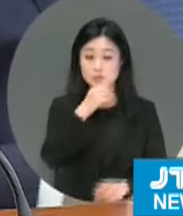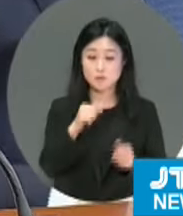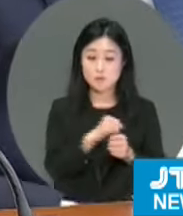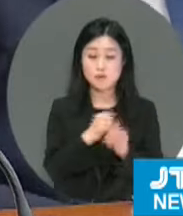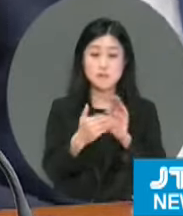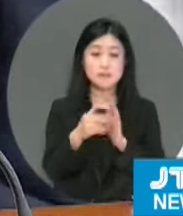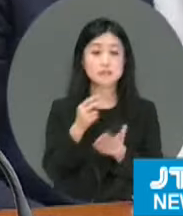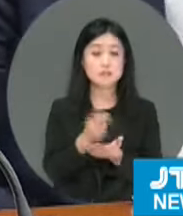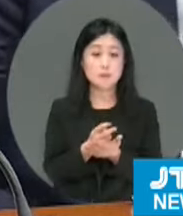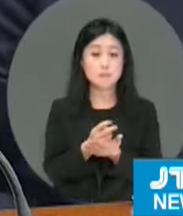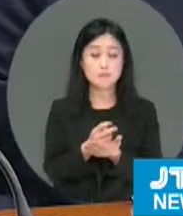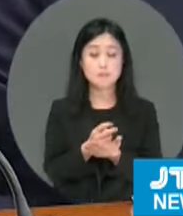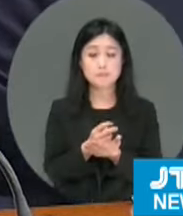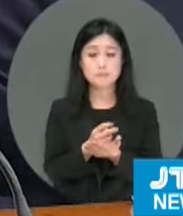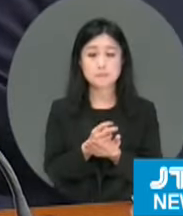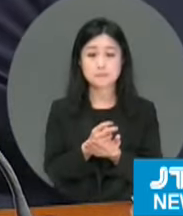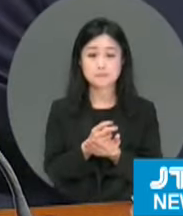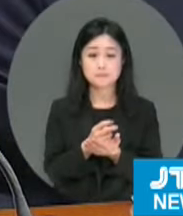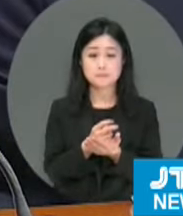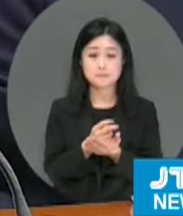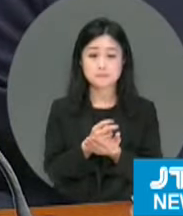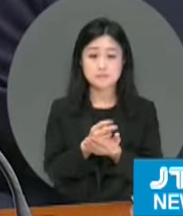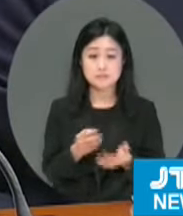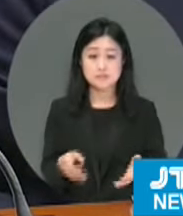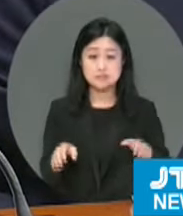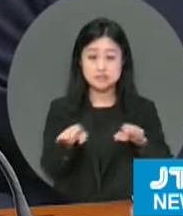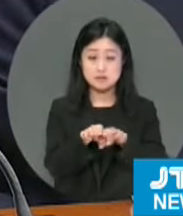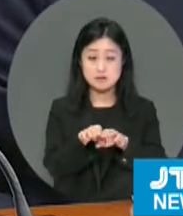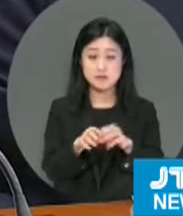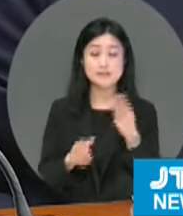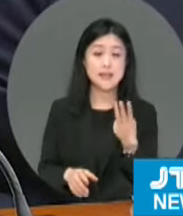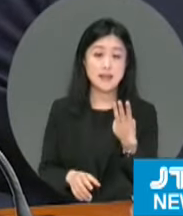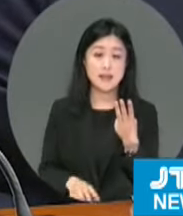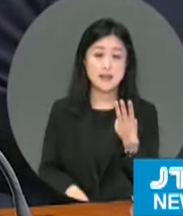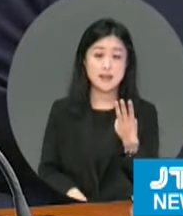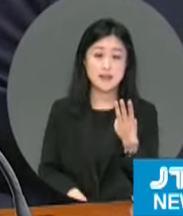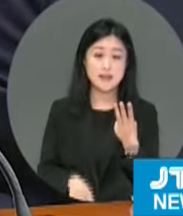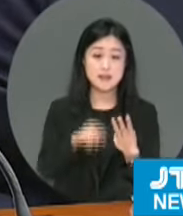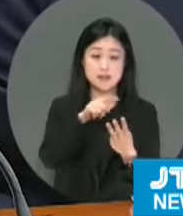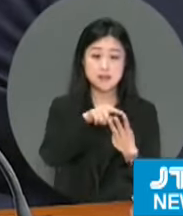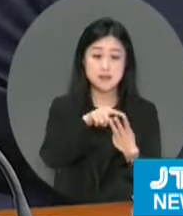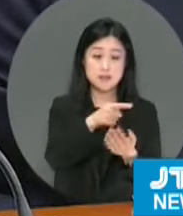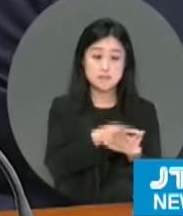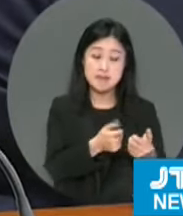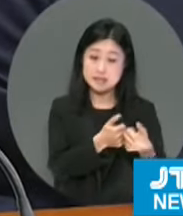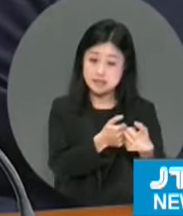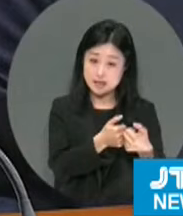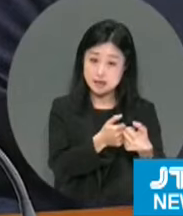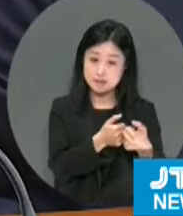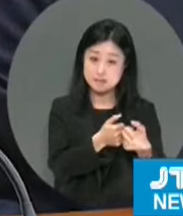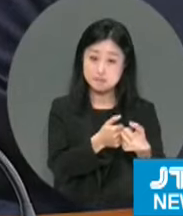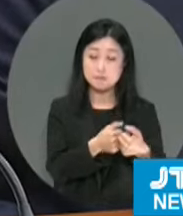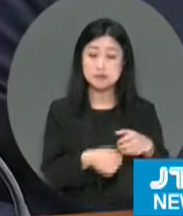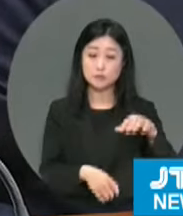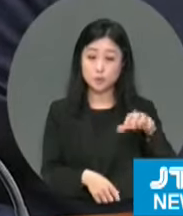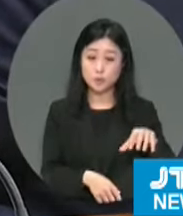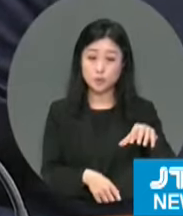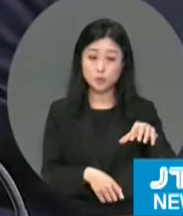방지법에 근거해서요, 시설을 3개를 둘 수 있습니다. 성폭력 피해 상담소, 자료 보여주시면